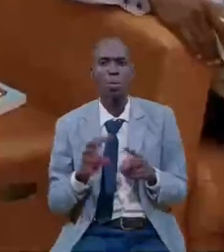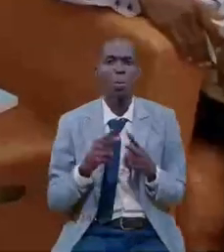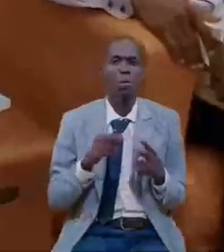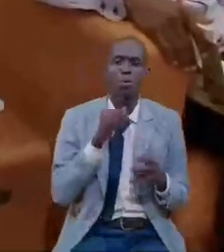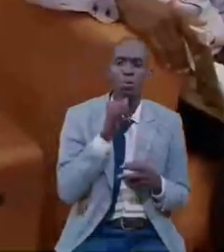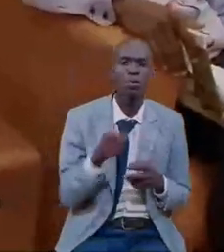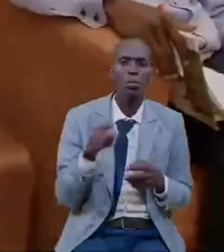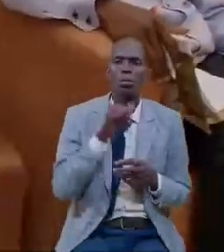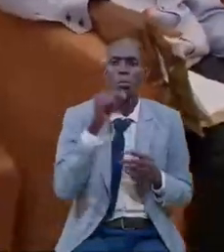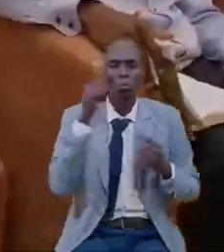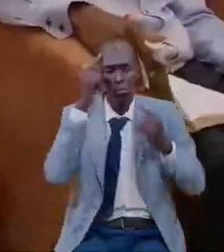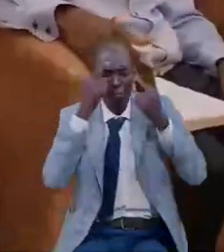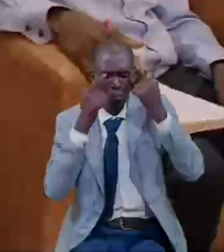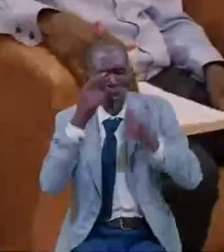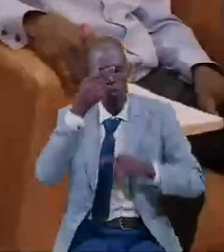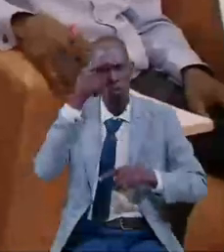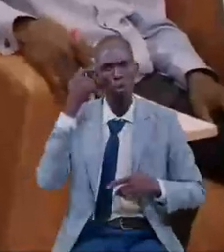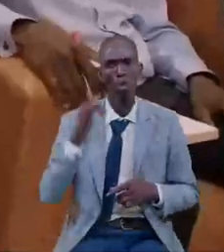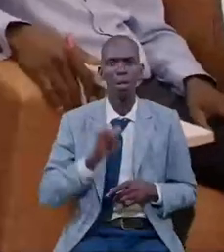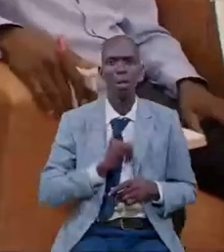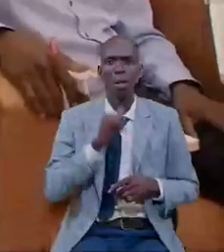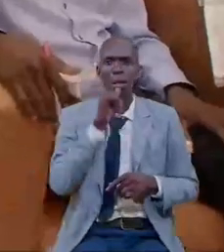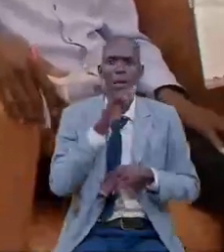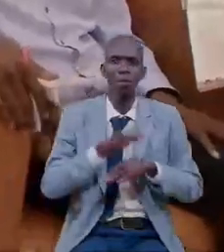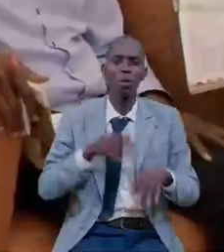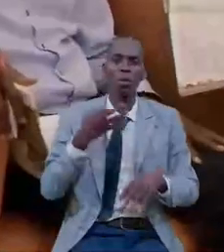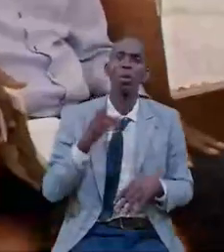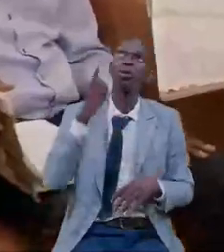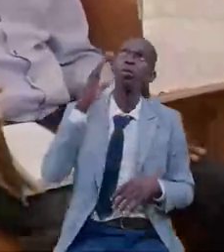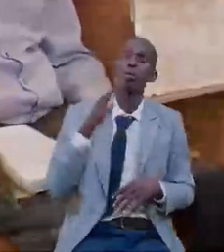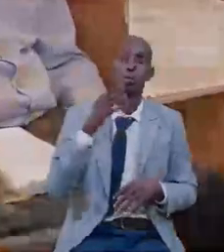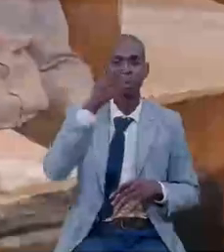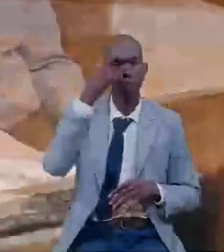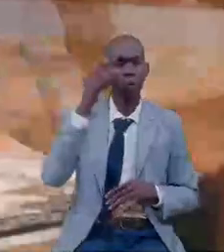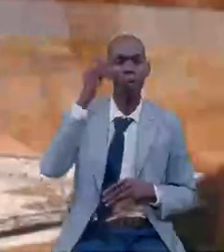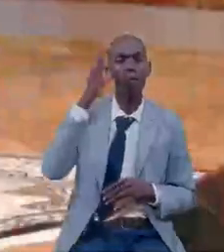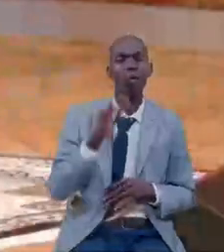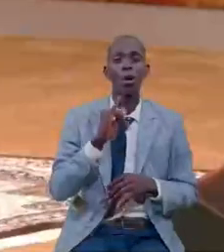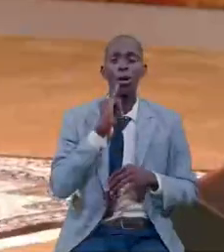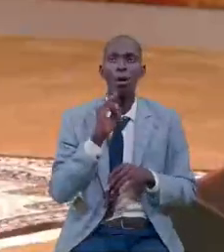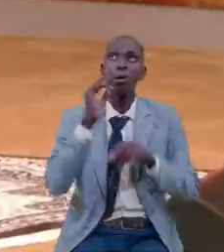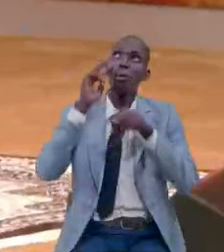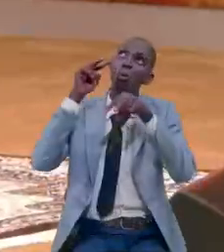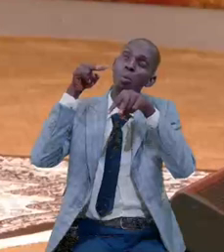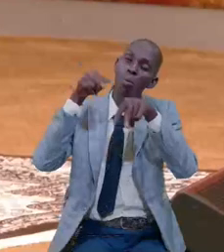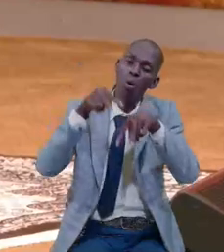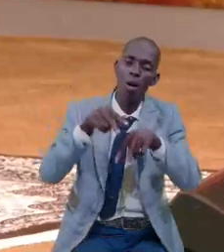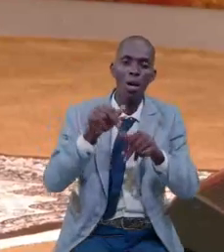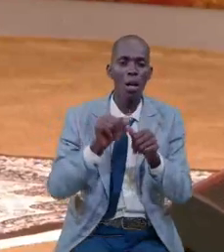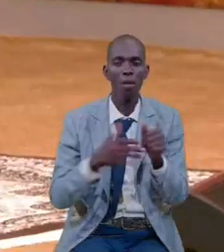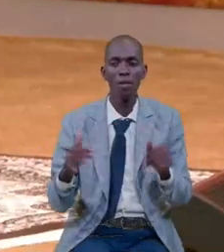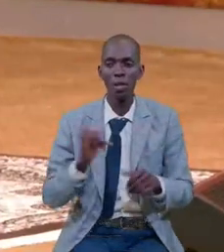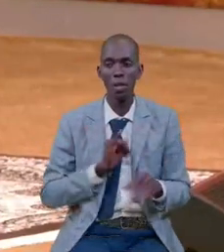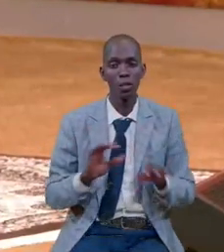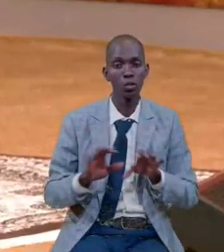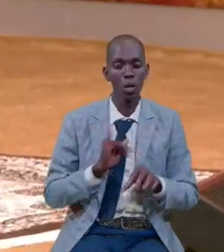ce n'est pas leur souci. Ils savent que je suis appelé par Dieu. Parce que Dieu veille sur tout ce que je fais.